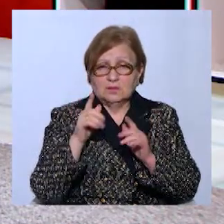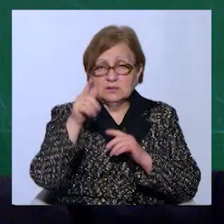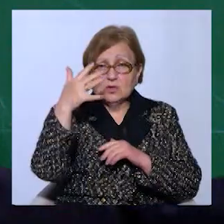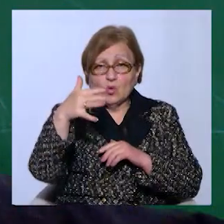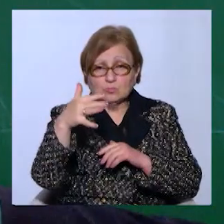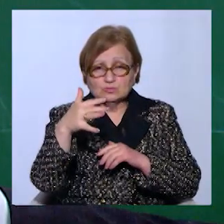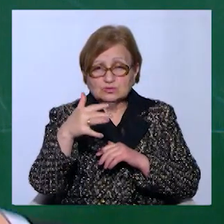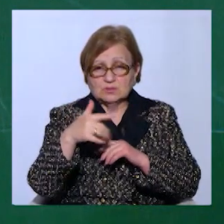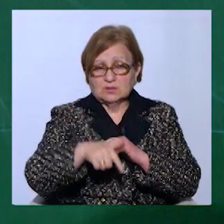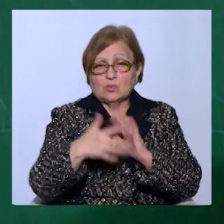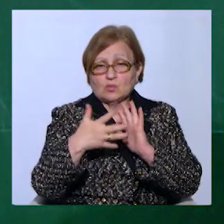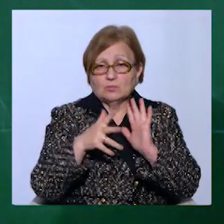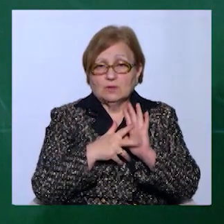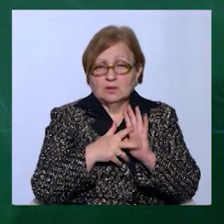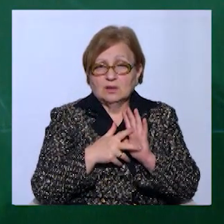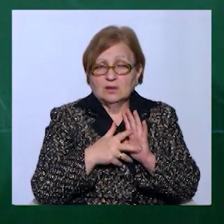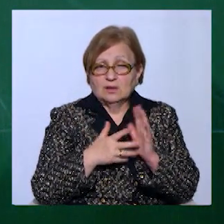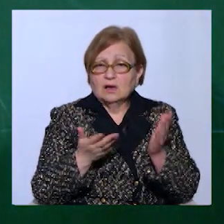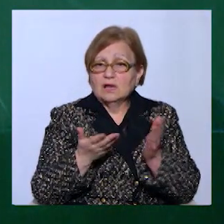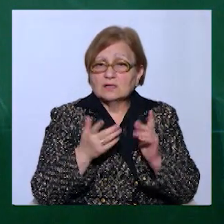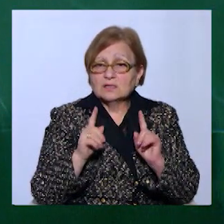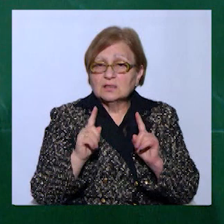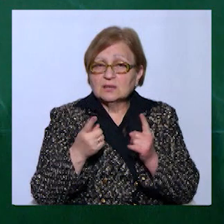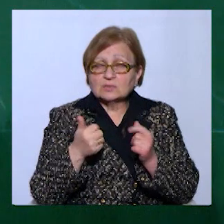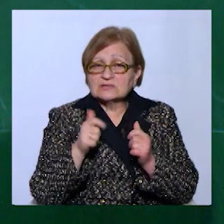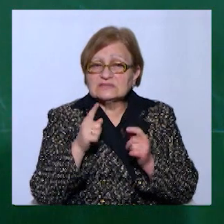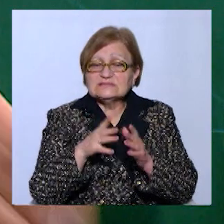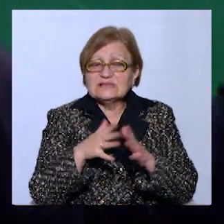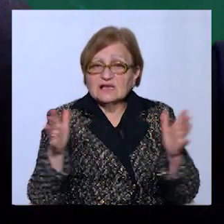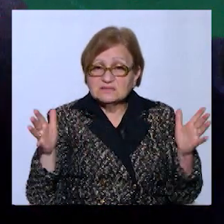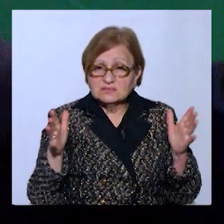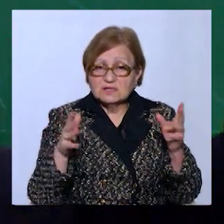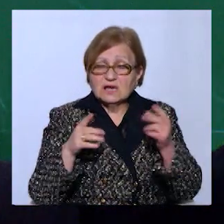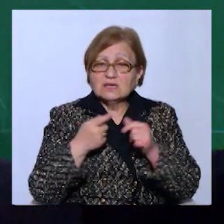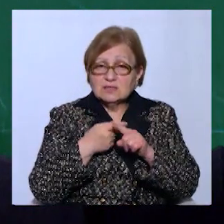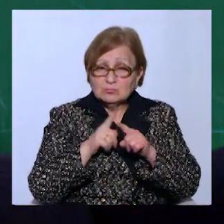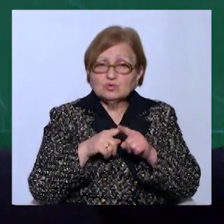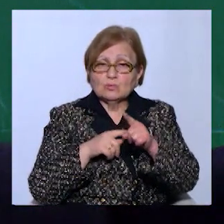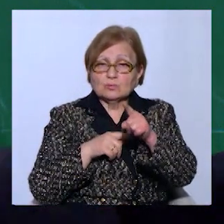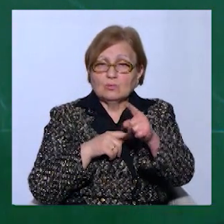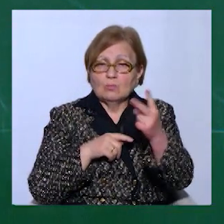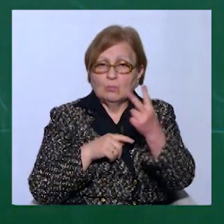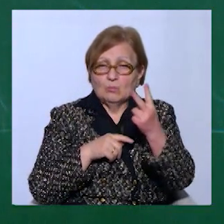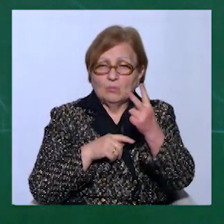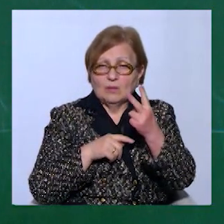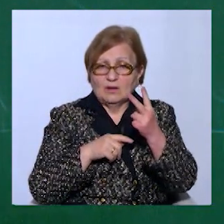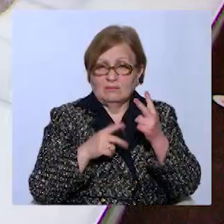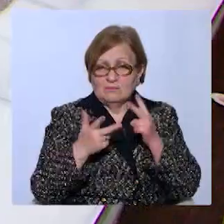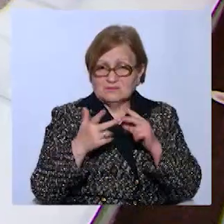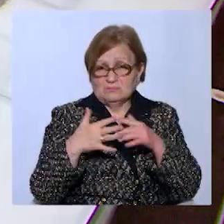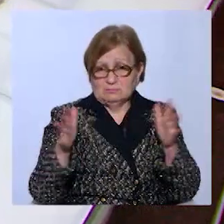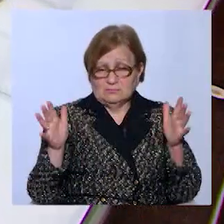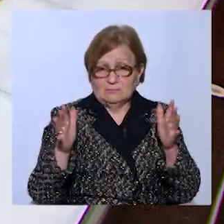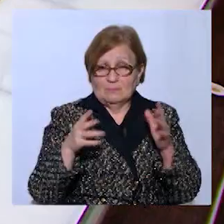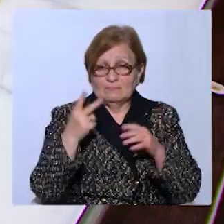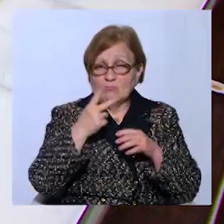პირველს რო უმატებ მესამეს 58, რის ხარჯზე მოხდა? რითი გაიზარდა 8-ით? იმიტომ რომ მეორე ზე მეტი უნდა იყოს მესამე 8-ით, ესე იგი მეორე